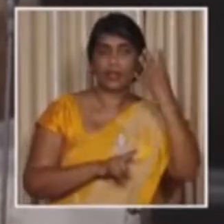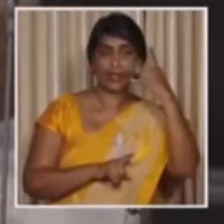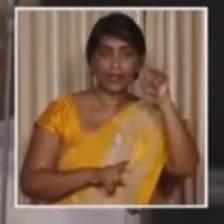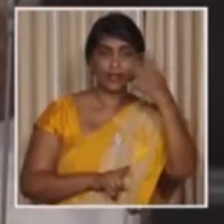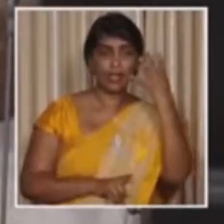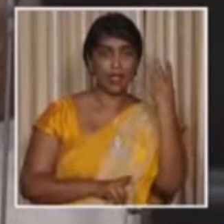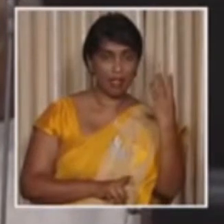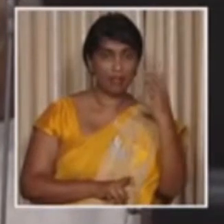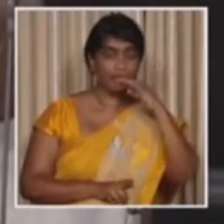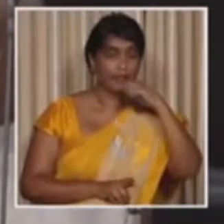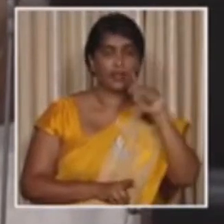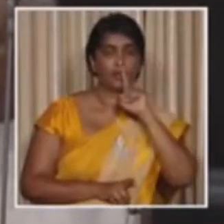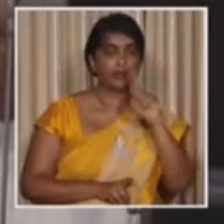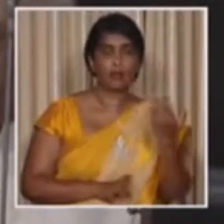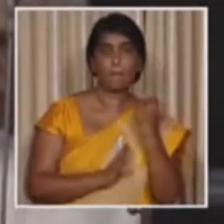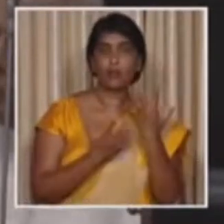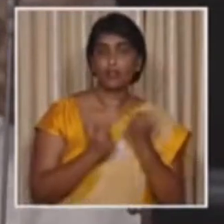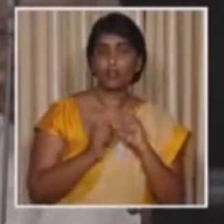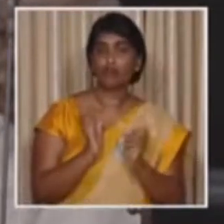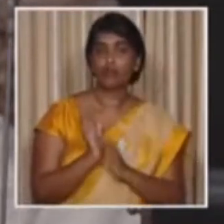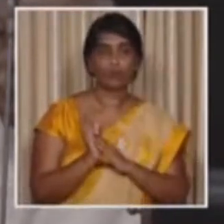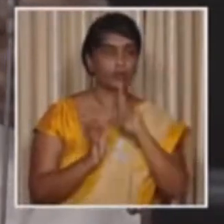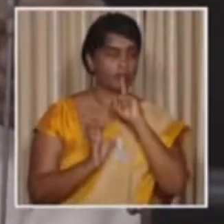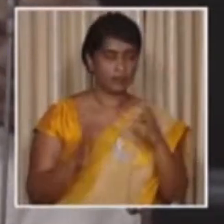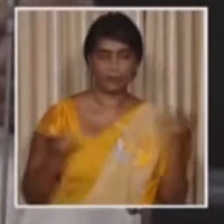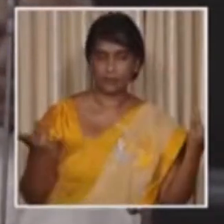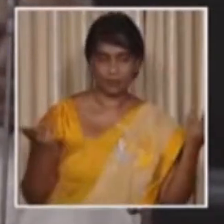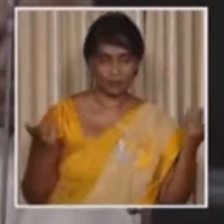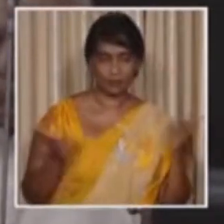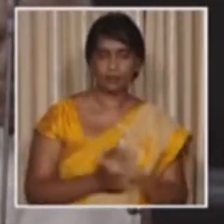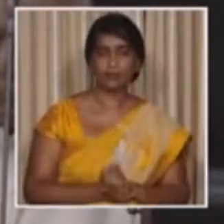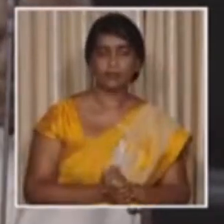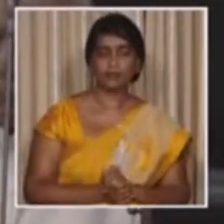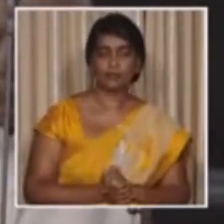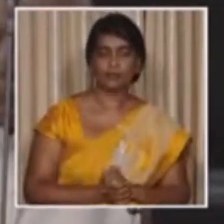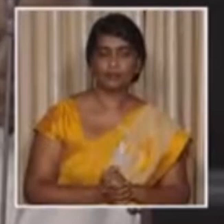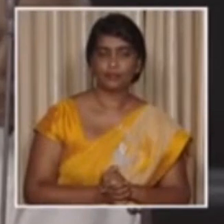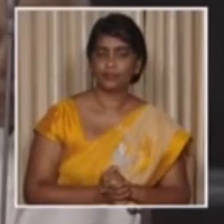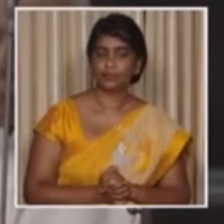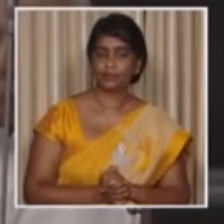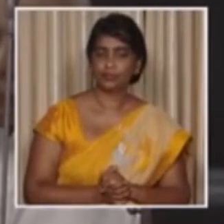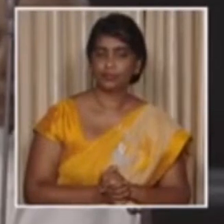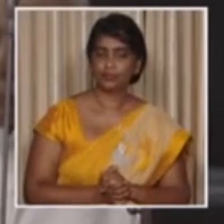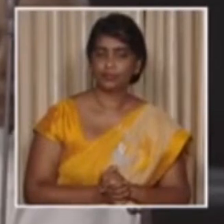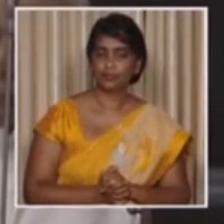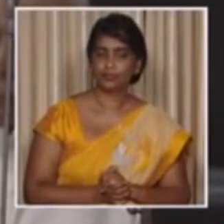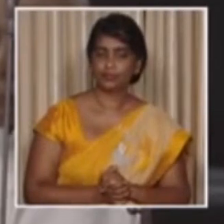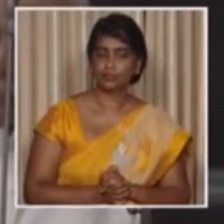6 කියන්නේ කියලා නැහැ අපිට මේ බලතල ලැබුණේ කොමිසමෙන් කියලා කියලා නැහැ කොහෙවත් කියලා නැහැ ඊට